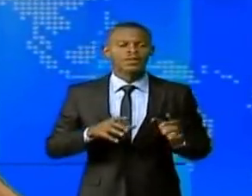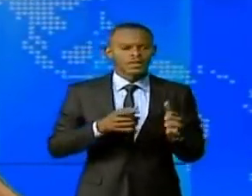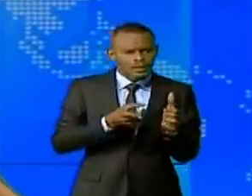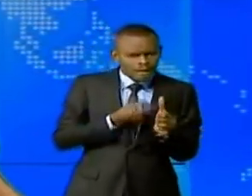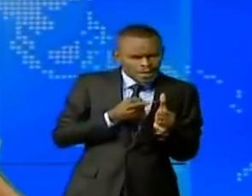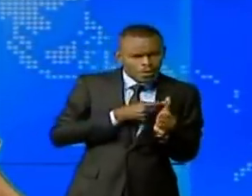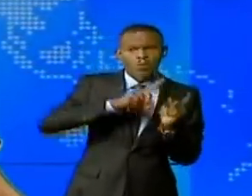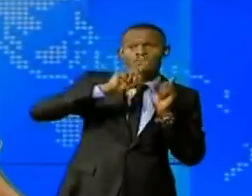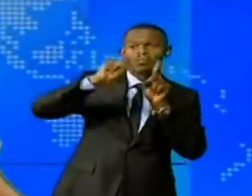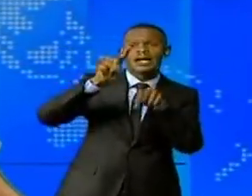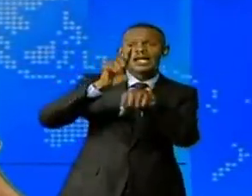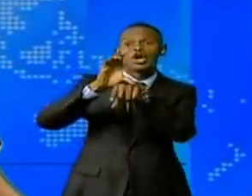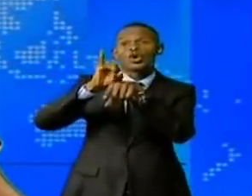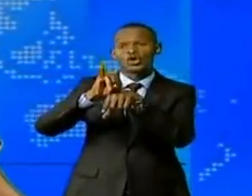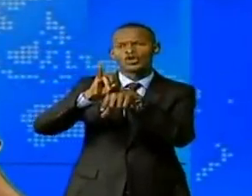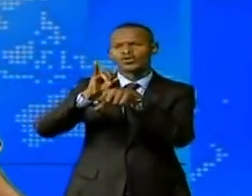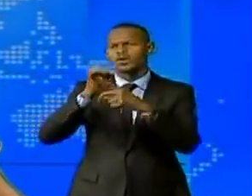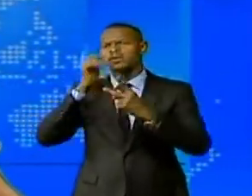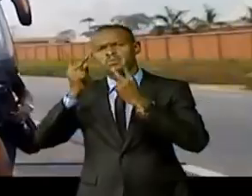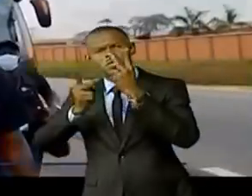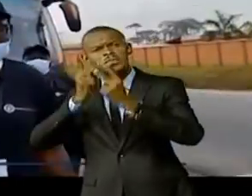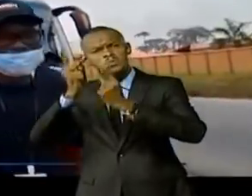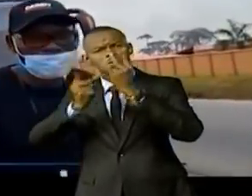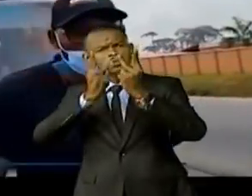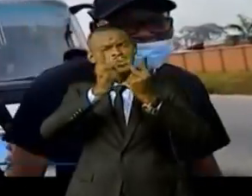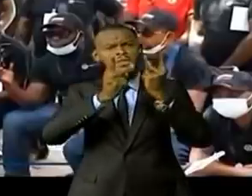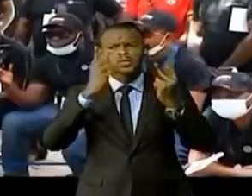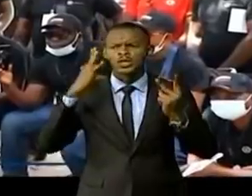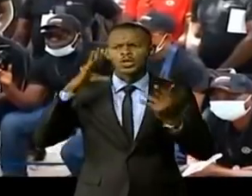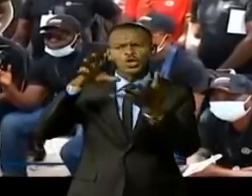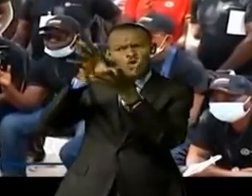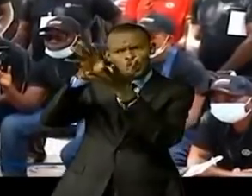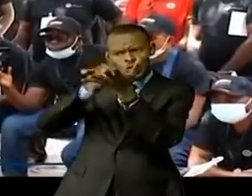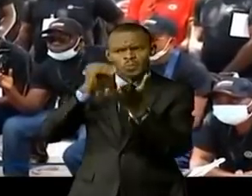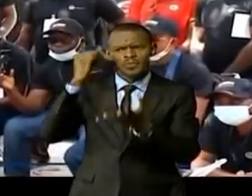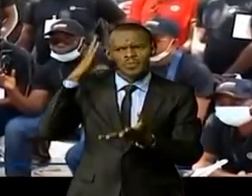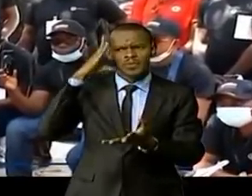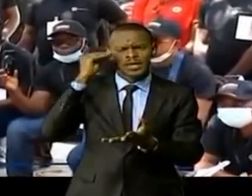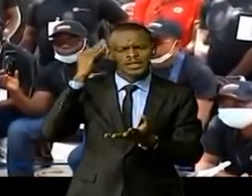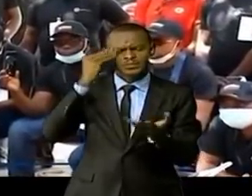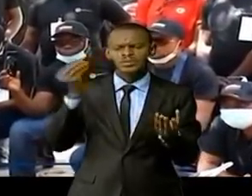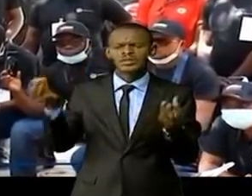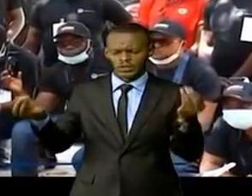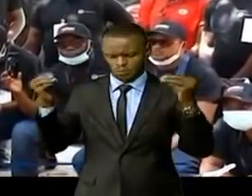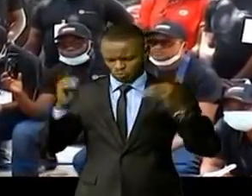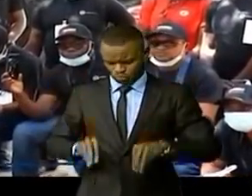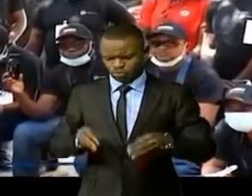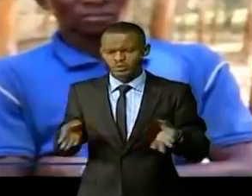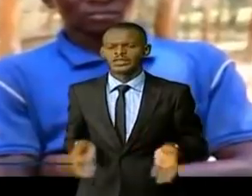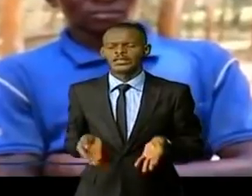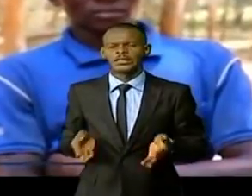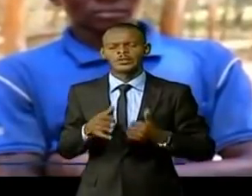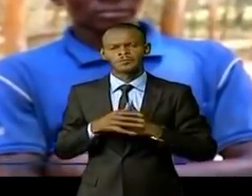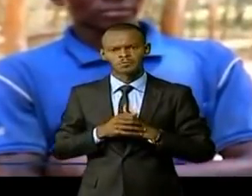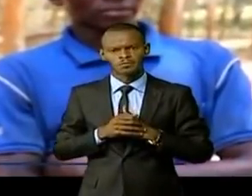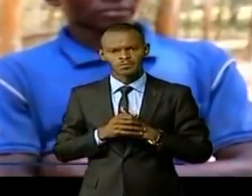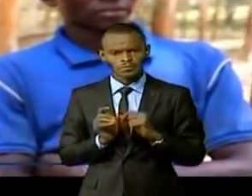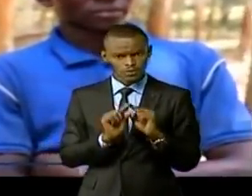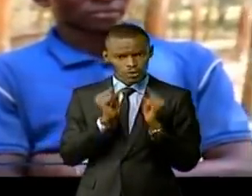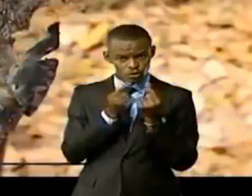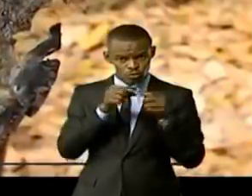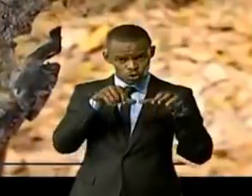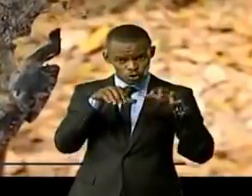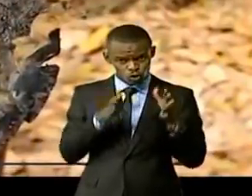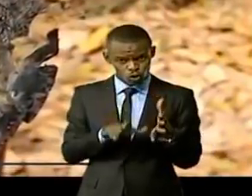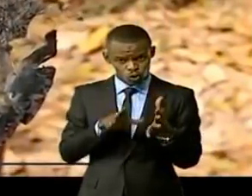plantation. Commentaire Malumbela. Abidjan en Côte d'Ivoire a permis à ces groupes de planteurs congolais d'explorer les pratiques